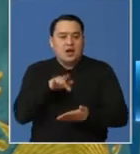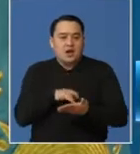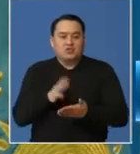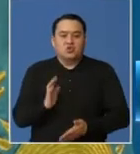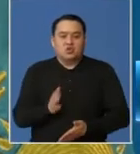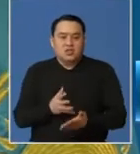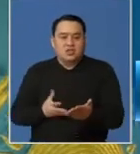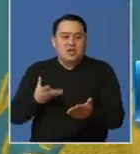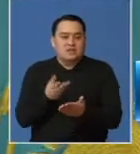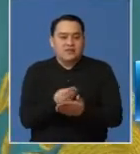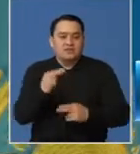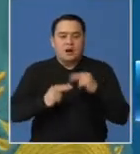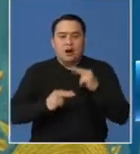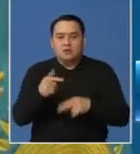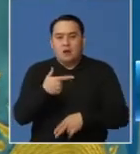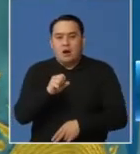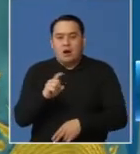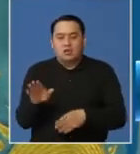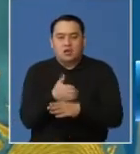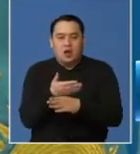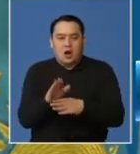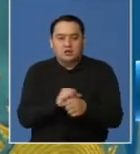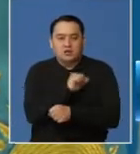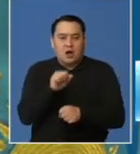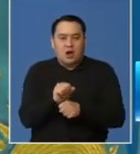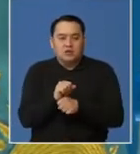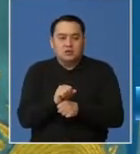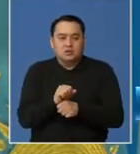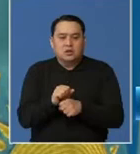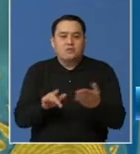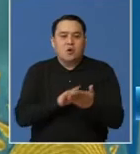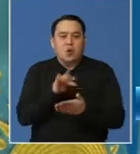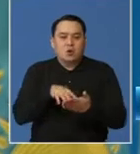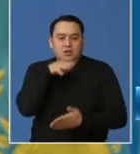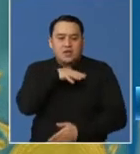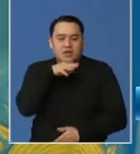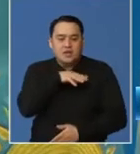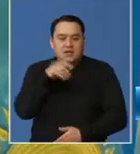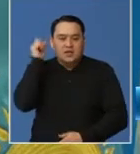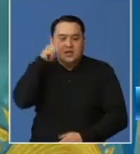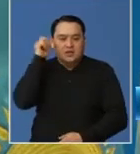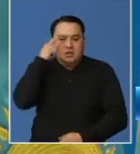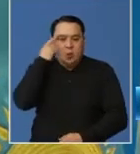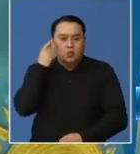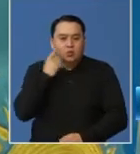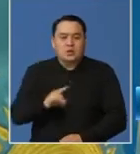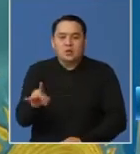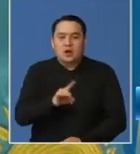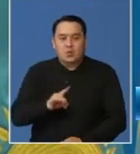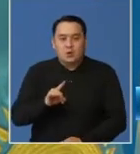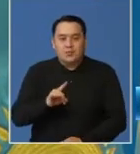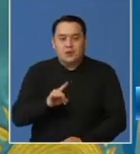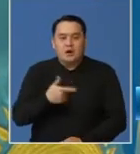частных инвестиций начато строительство газораспределительных сетей в самом городе, а также Ескелдинском, Коксуйских районах.